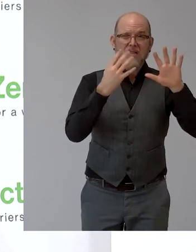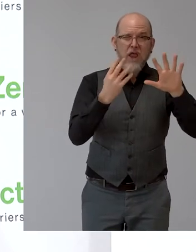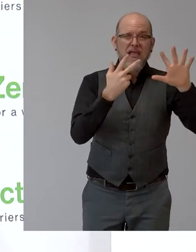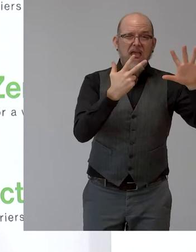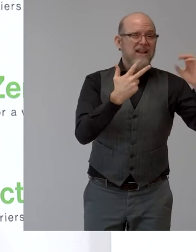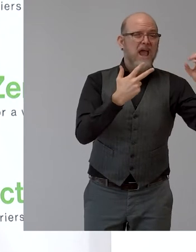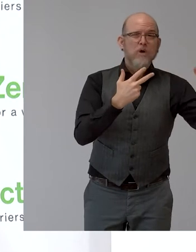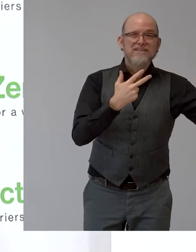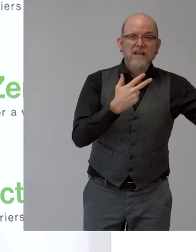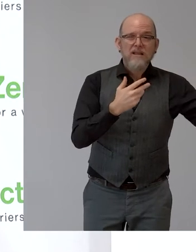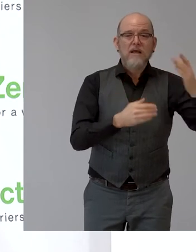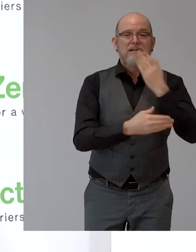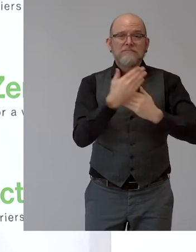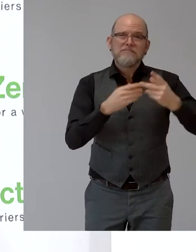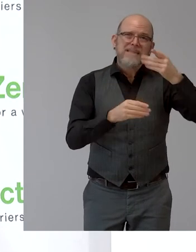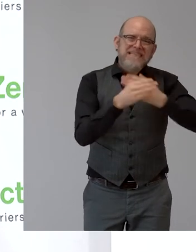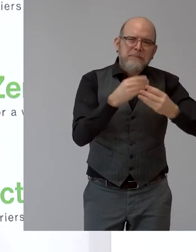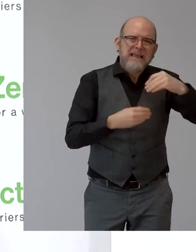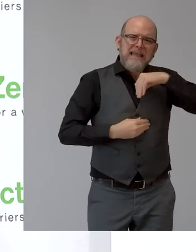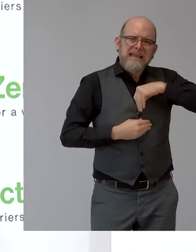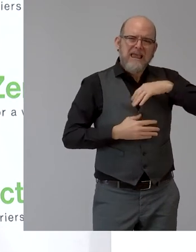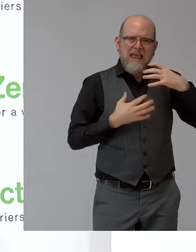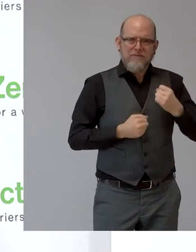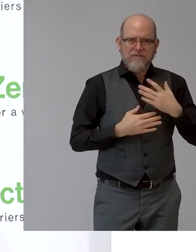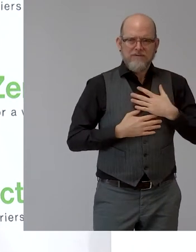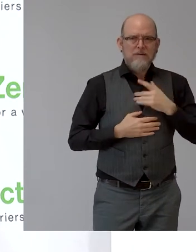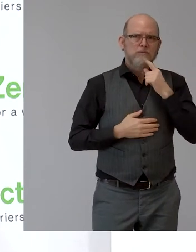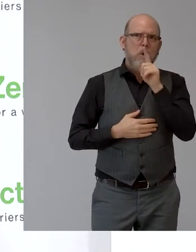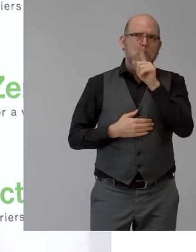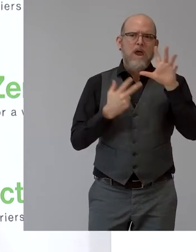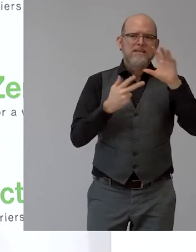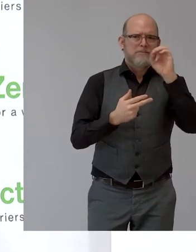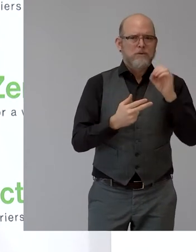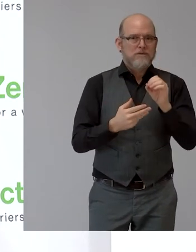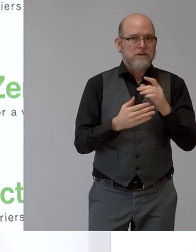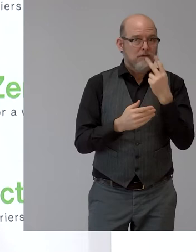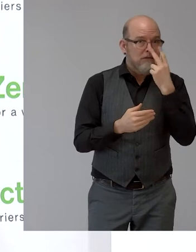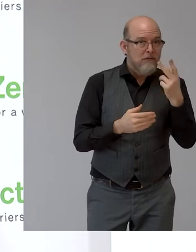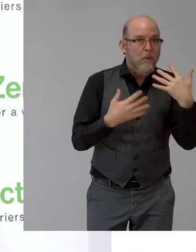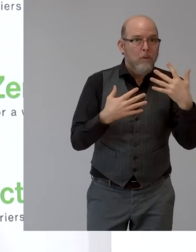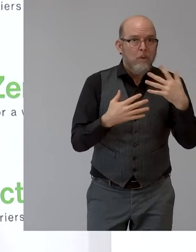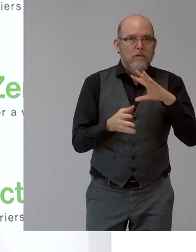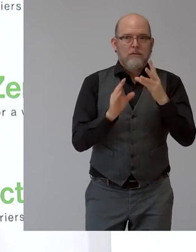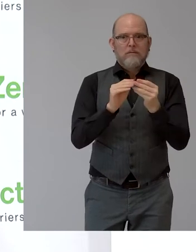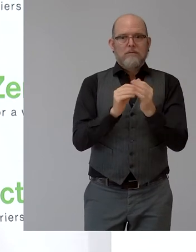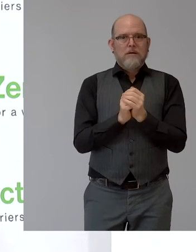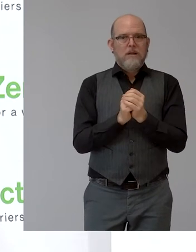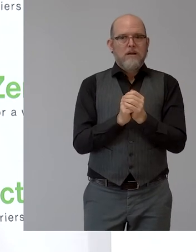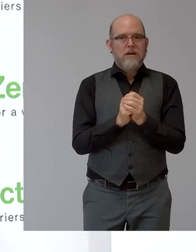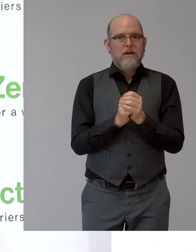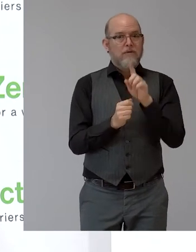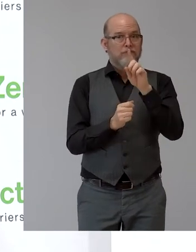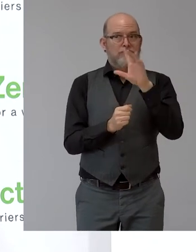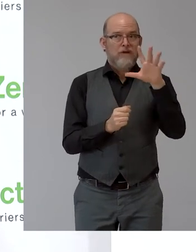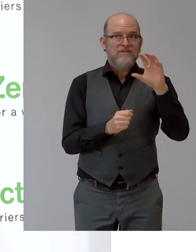16.000 Personen gemeldet. Das sind rund 15 Prozent mehr als im letzten Jahr arbeitslos